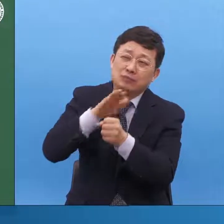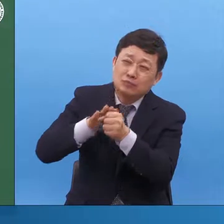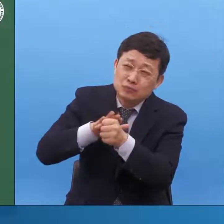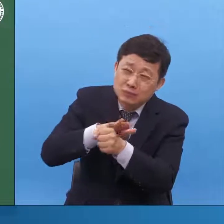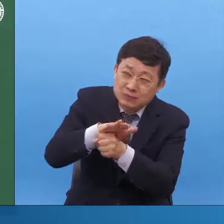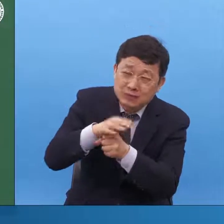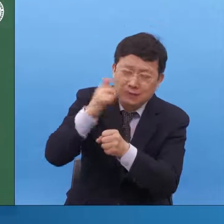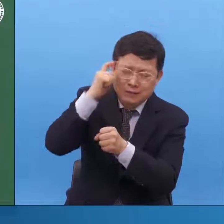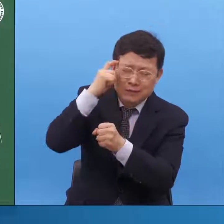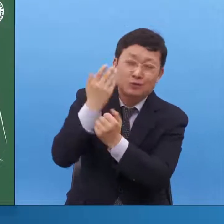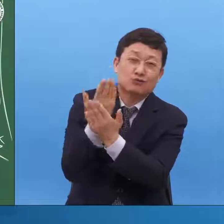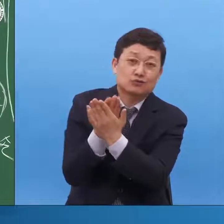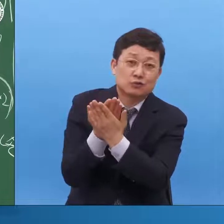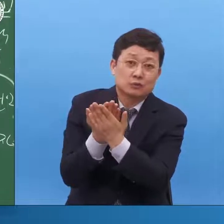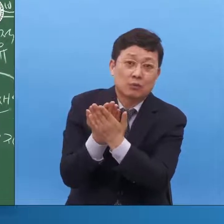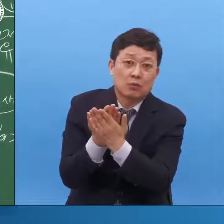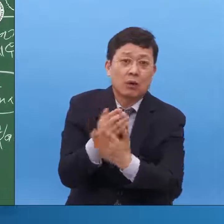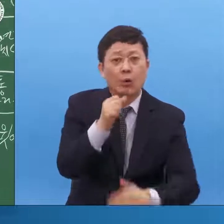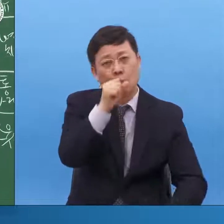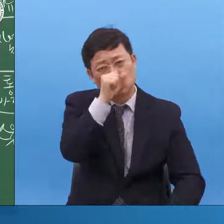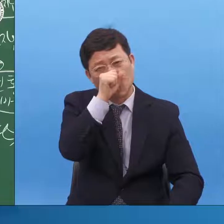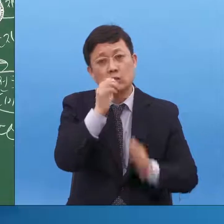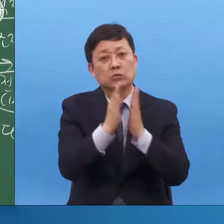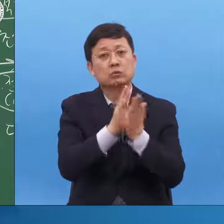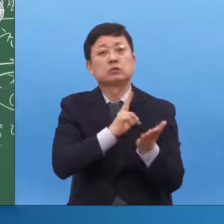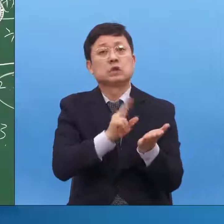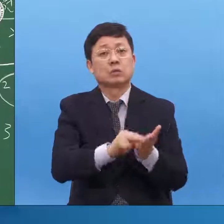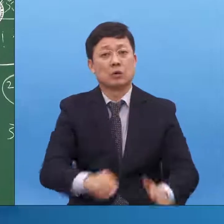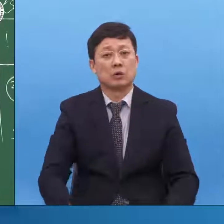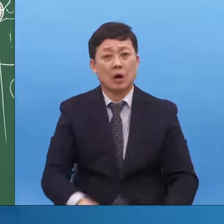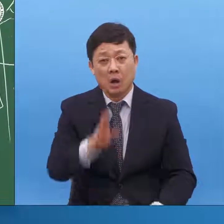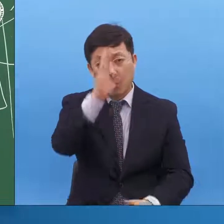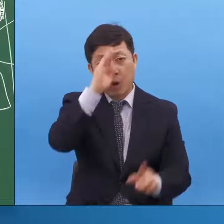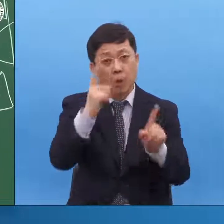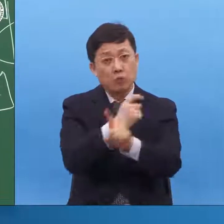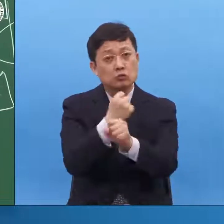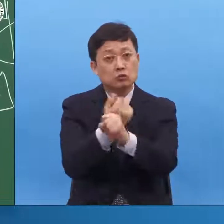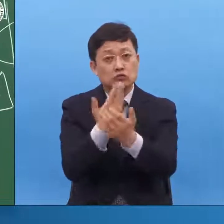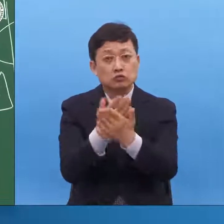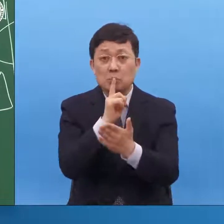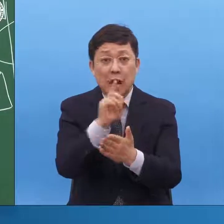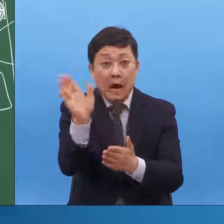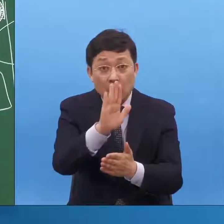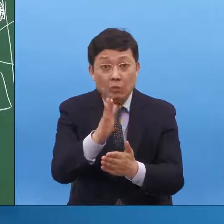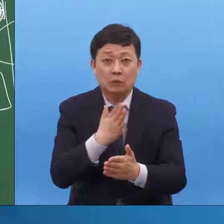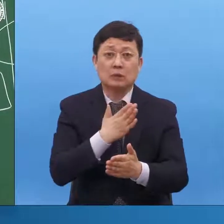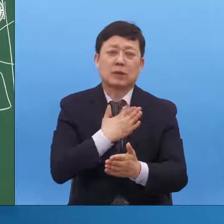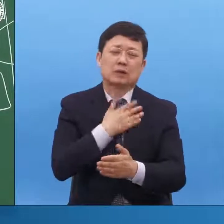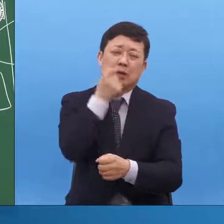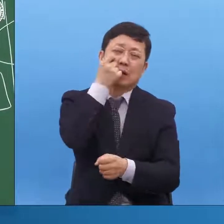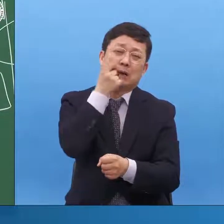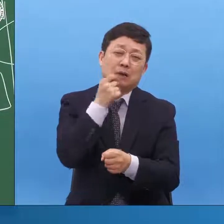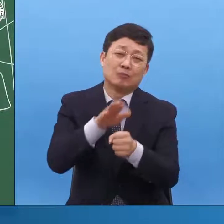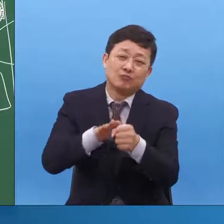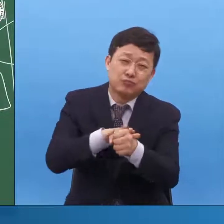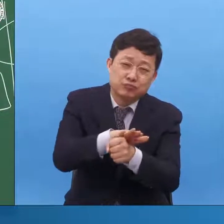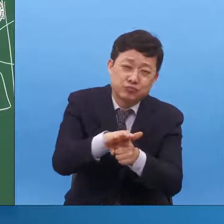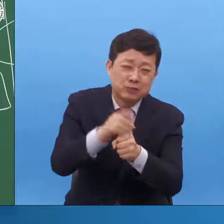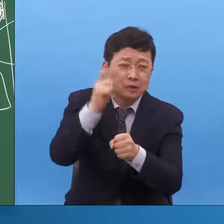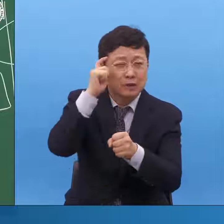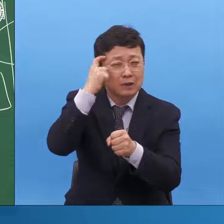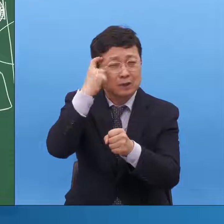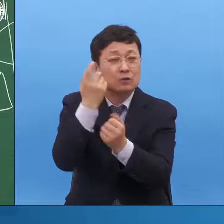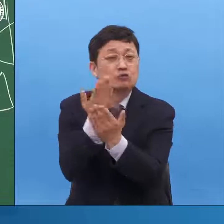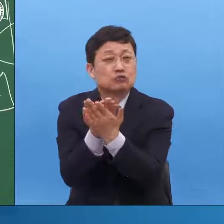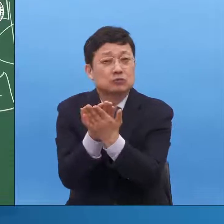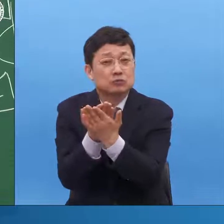That's the best. 나를 긍휼히 여겨 Have 주옵소서. mercy on me. 예수님께서 걸음 멈추고요. 뭐 해주기를 원하냐?